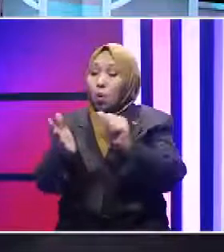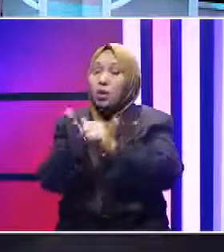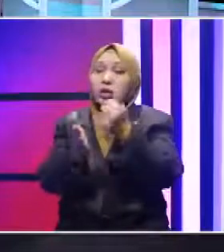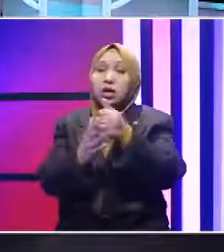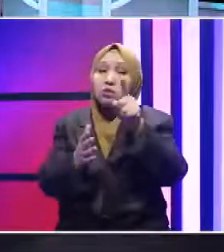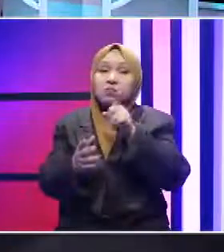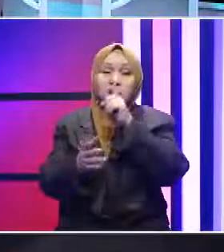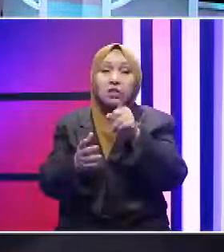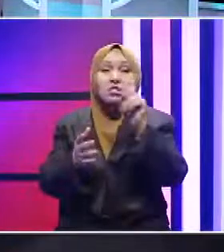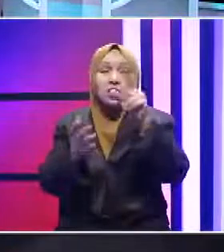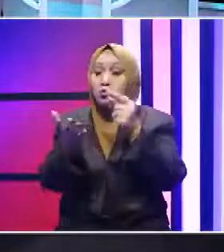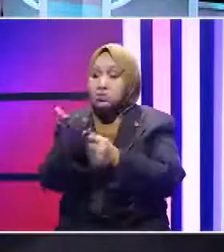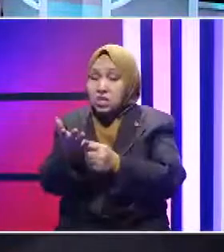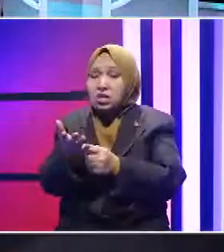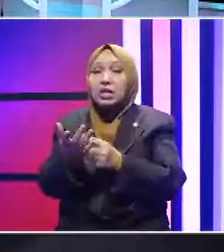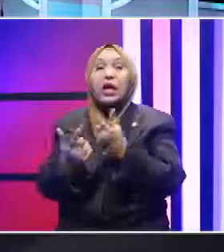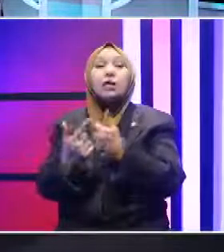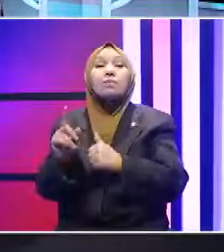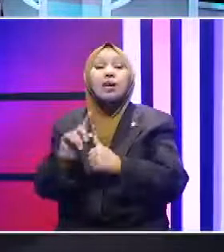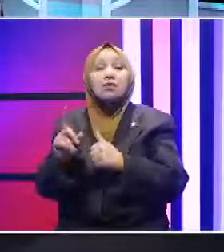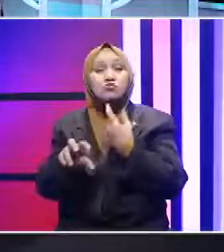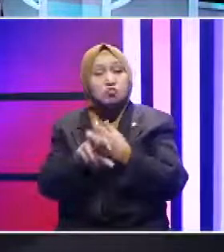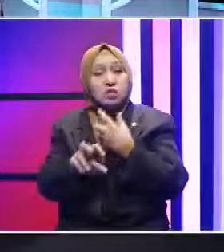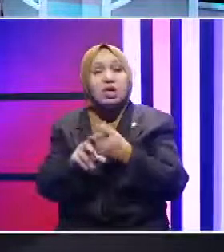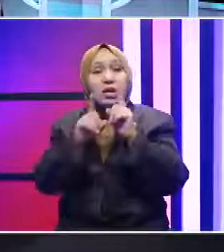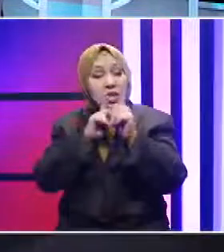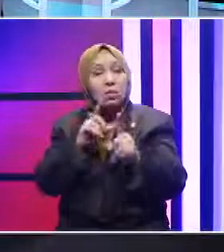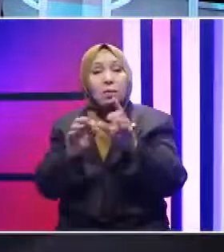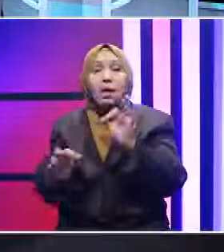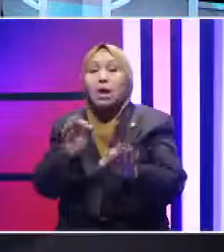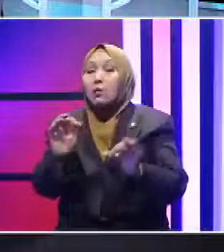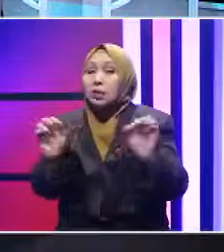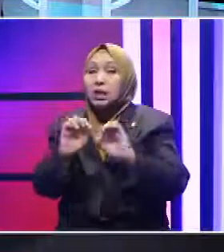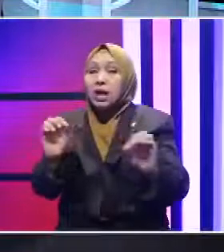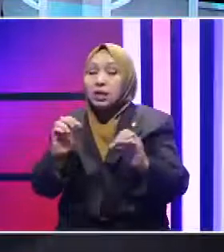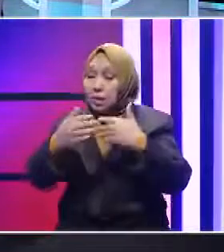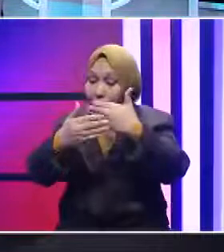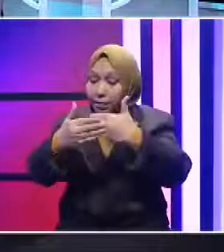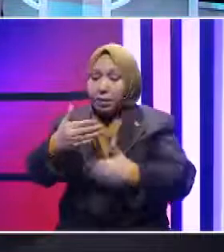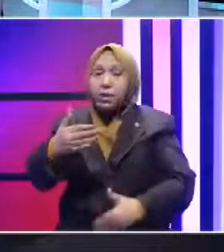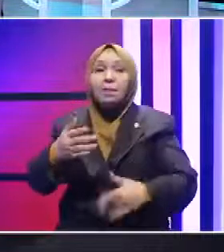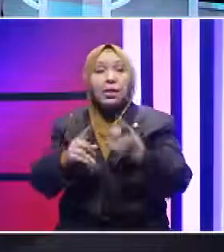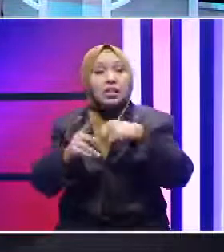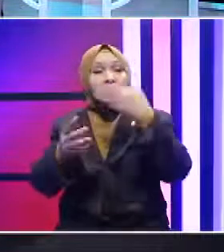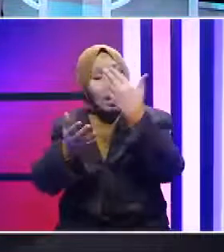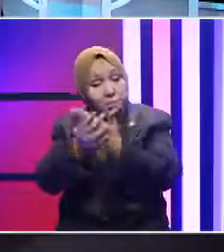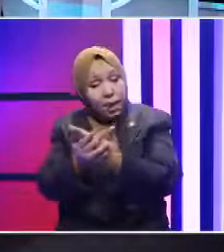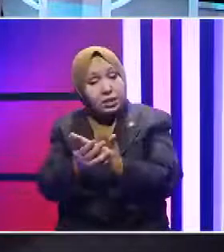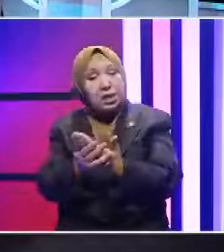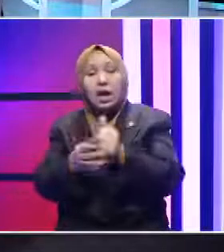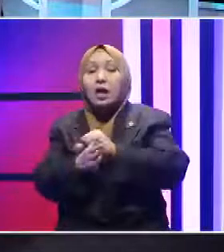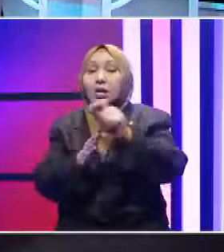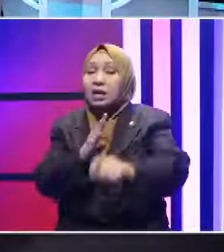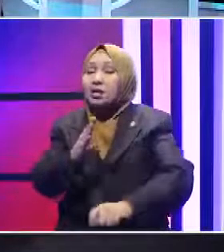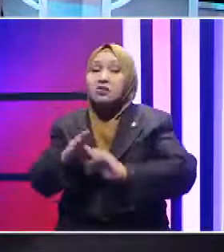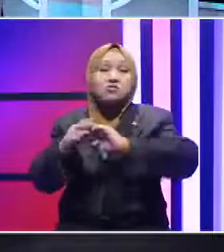sebenarnya satu sen ni daripada mana pun susah nak jawab. InsyaAllah. Kalau tidak ada track record, apatah lagi bila sampai di akhirat